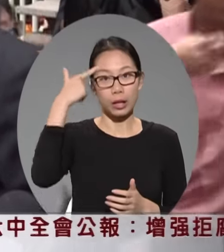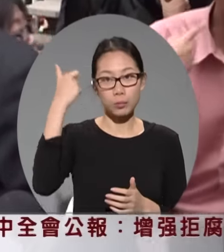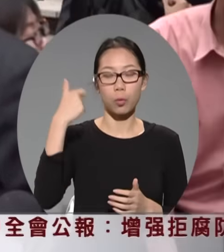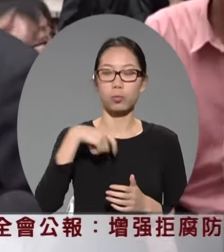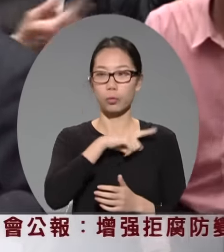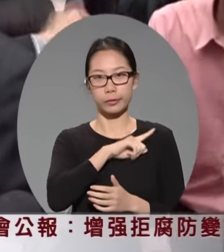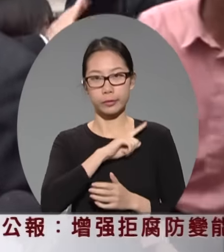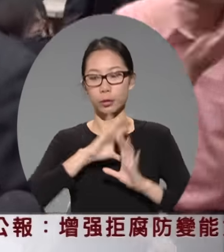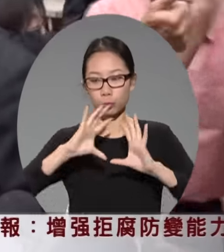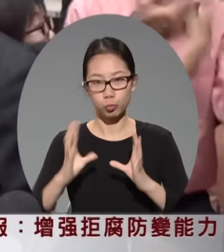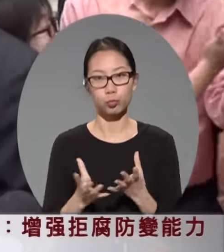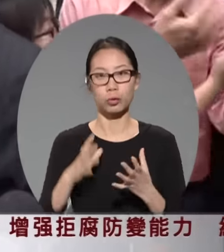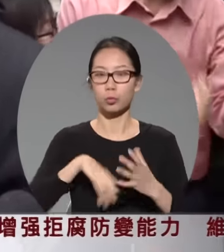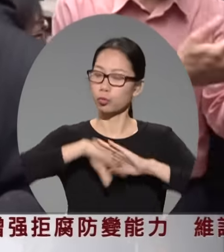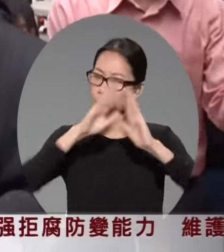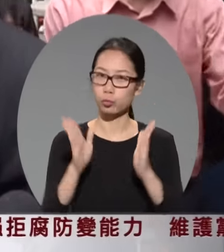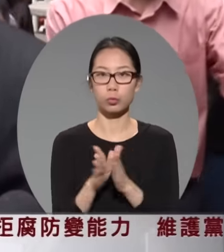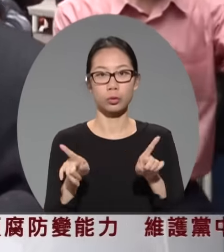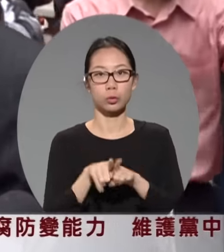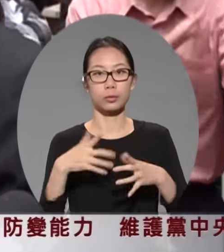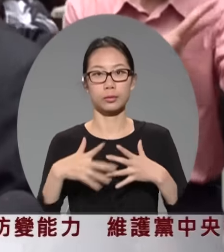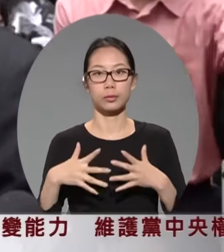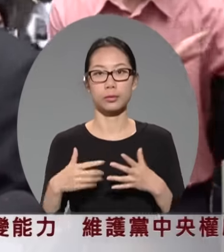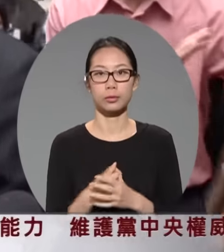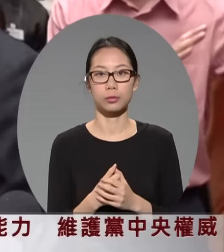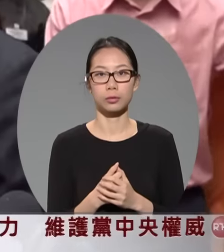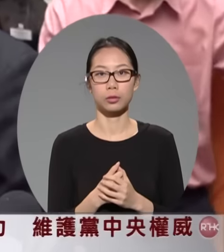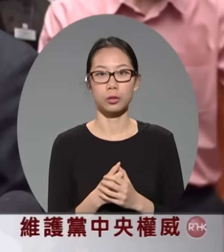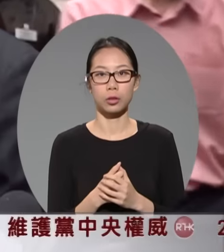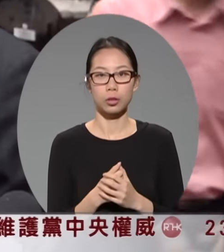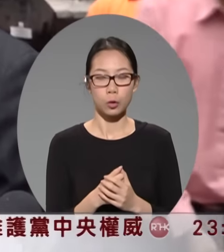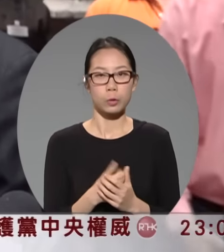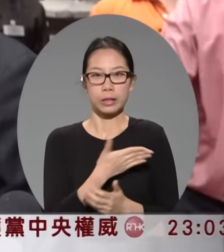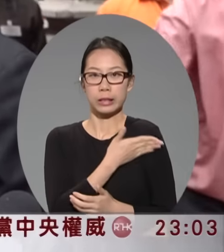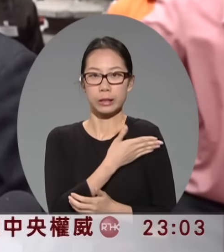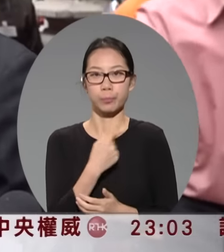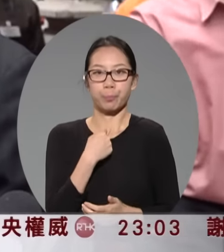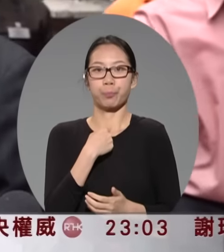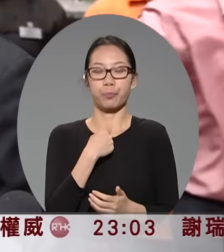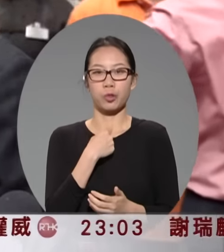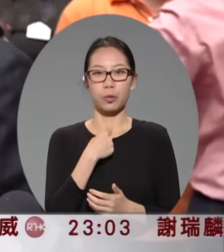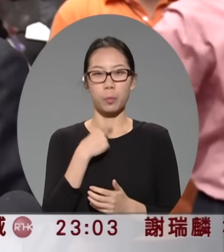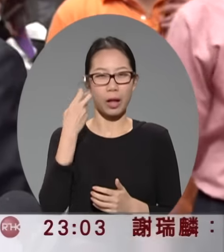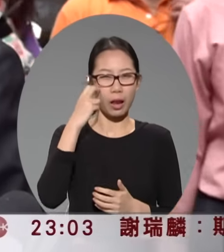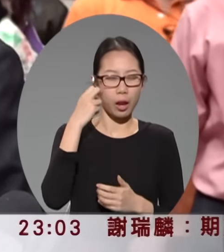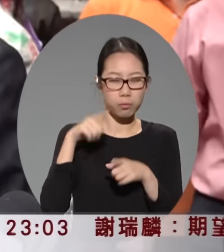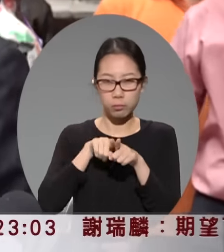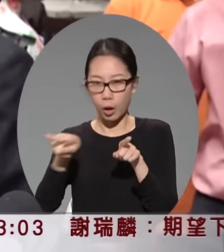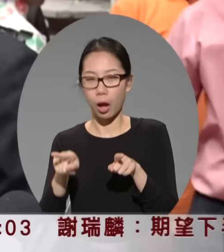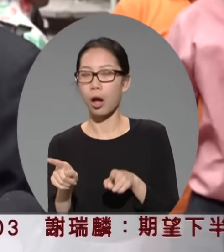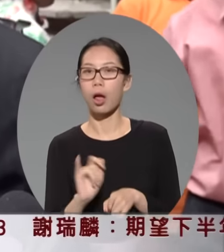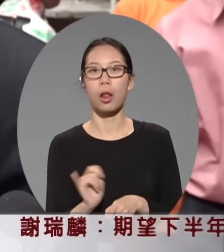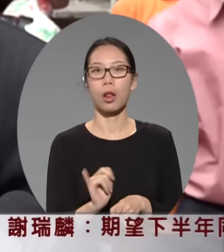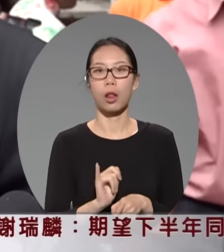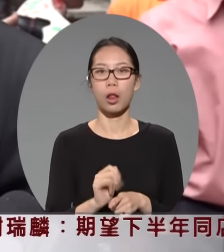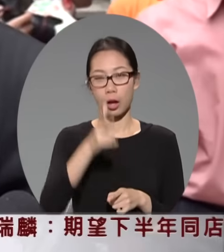隊裏邊每一個同事都能夠責無旁貸、心無二用咁樣，喺政府裏